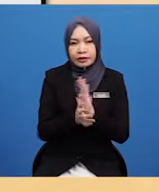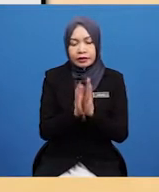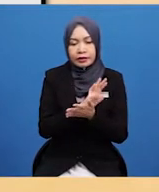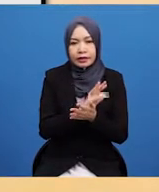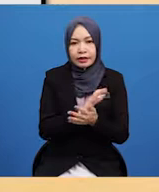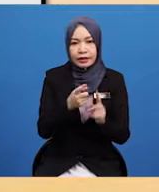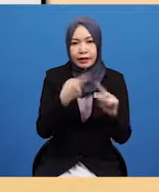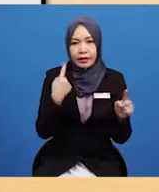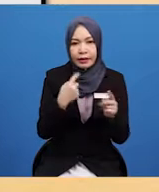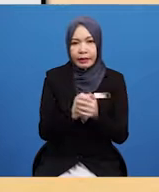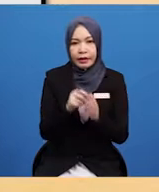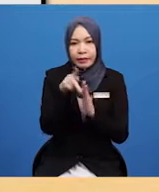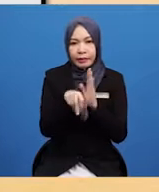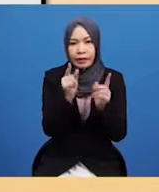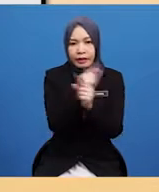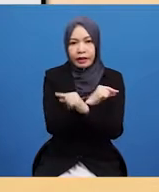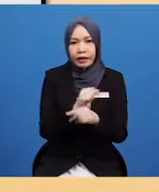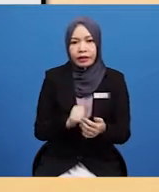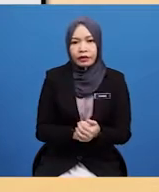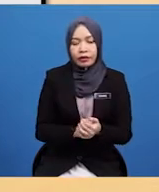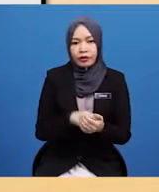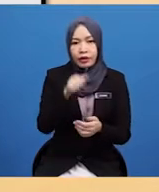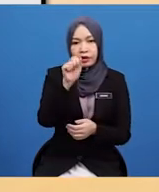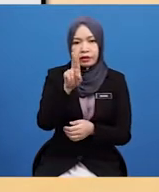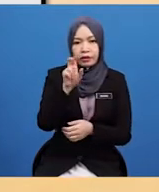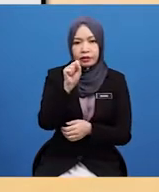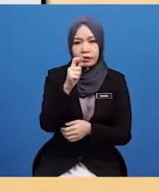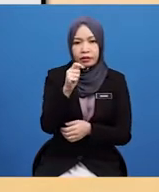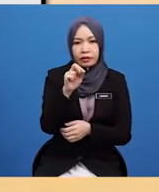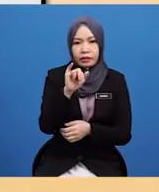antara Austria-Hungary dan Serbia.